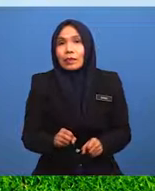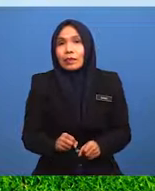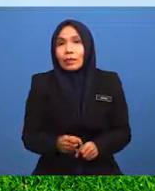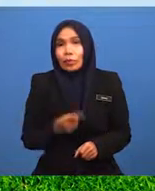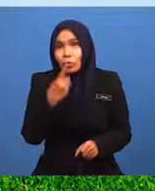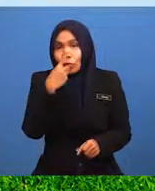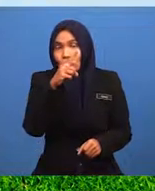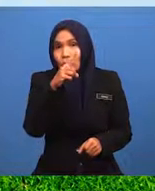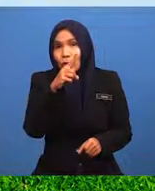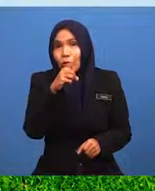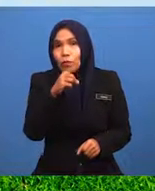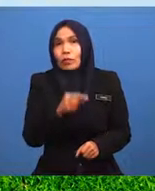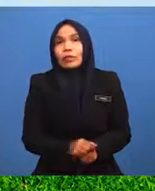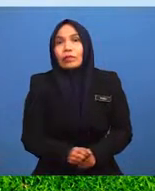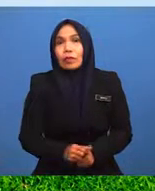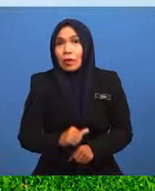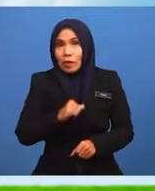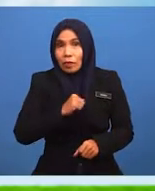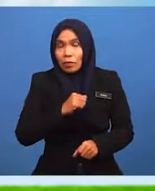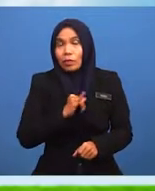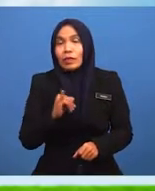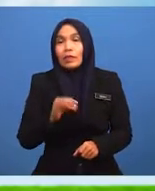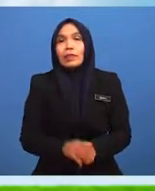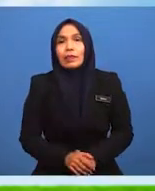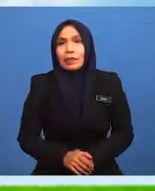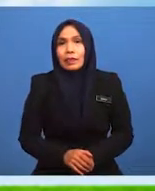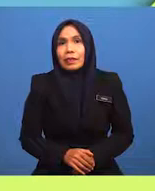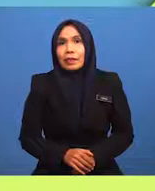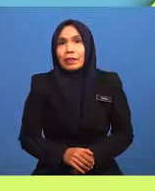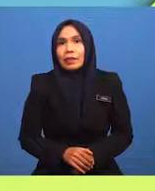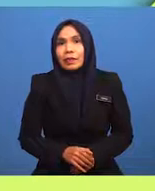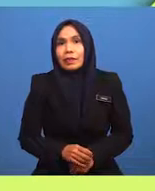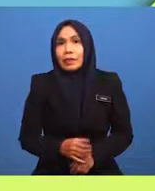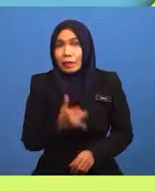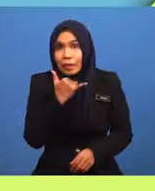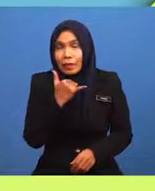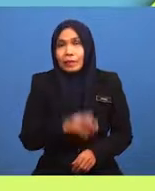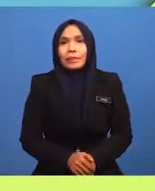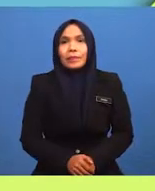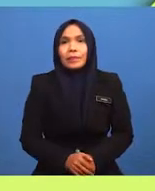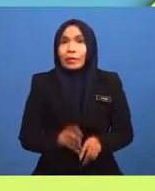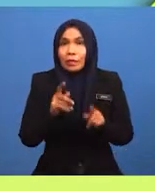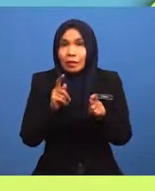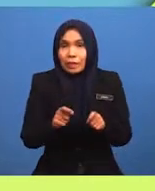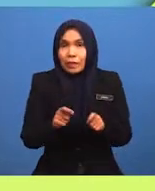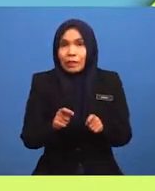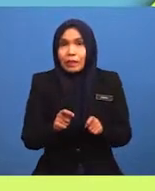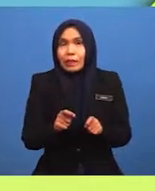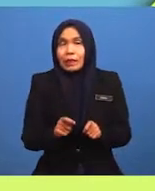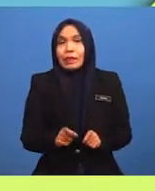maaf kepada ahli keluarga. Jom kita dengar dua perbualan ini.